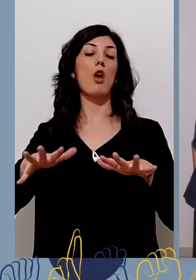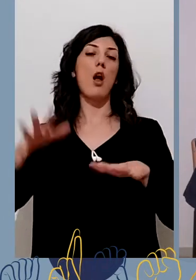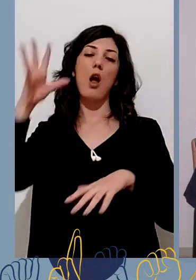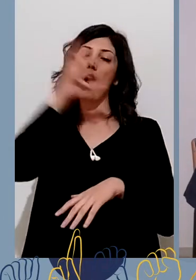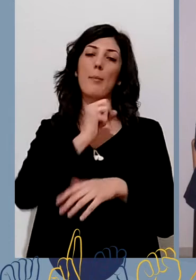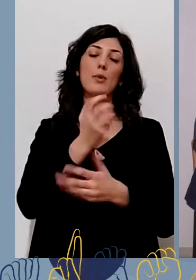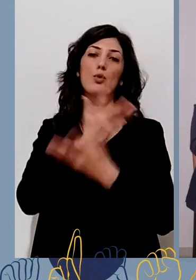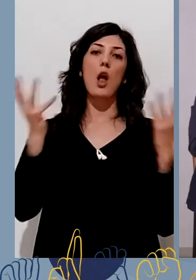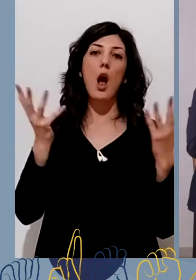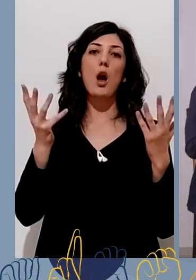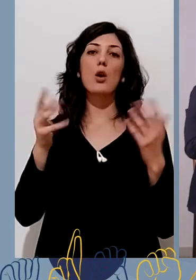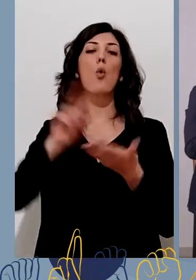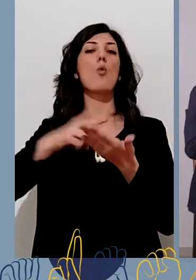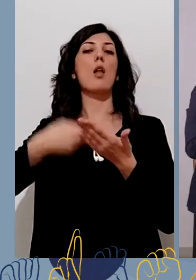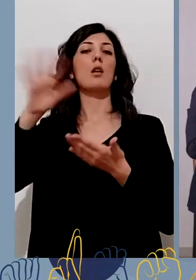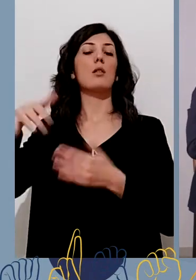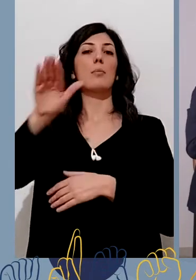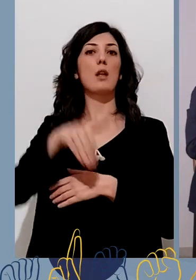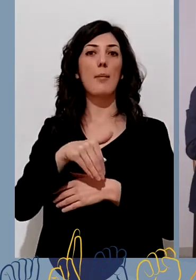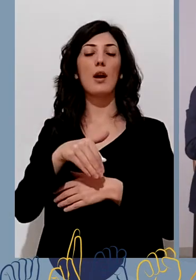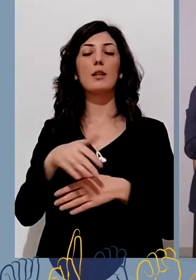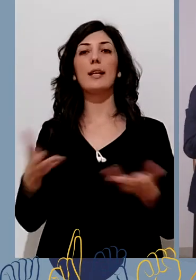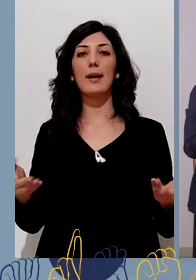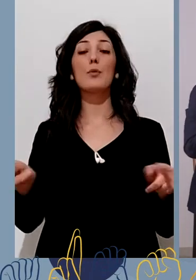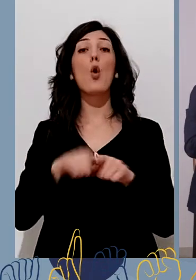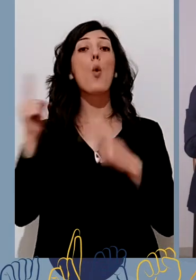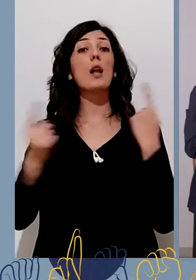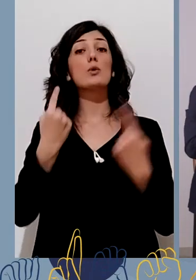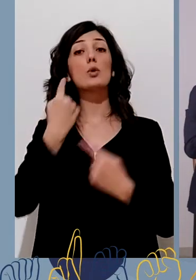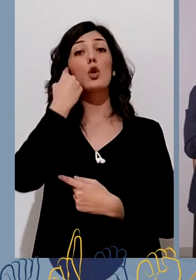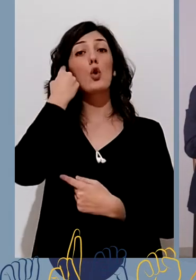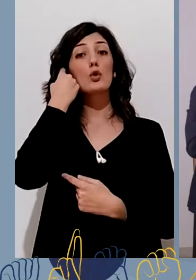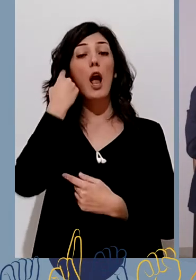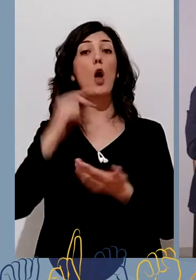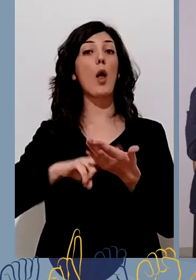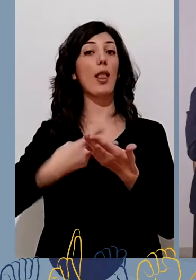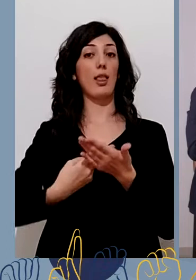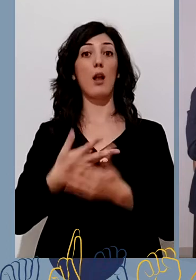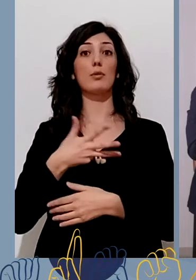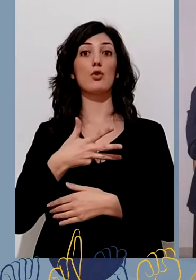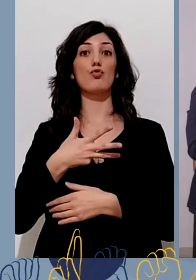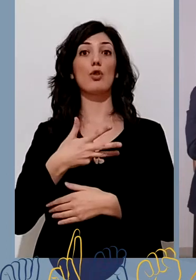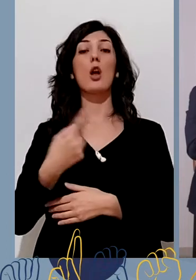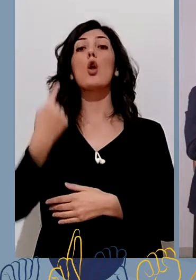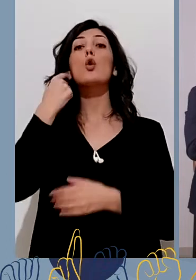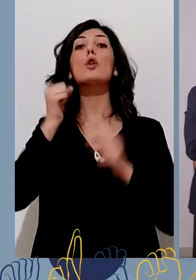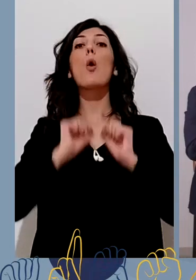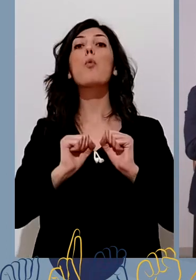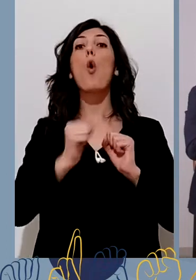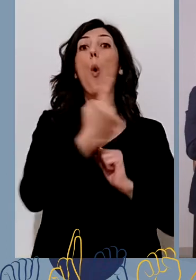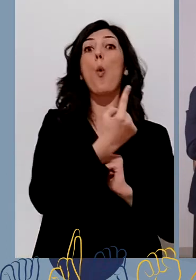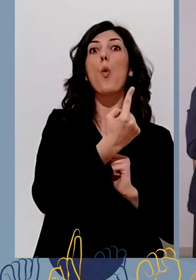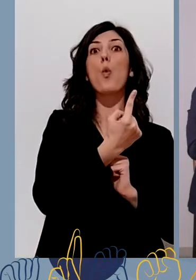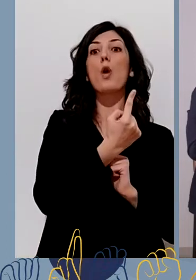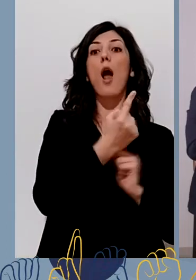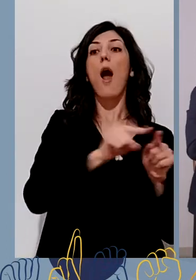per esempio il notaio, perché anche nel campo notarile è importante l'interprete, il notaio può chiamare da uno a quattro interpreti, perché può anche